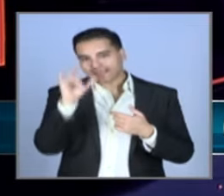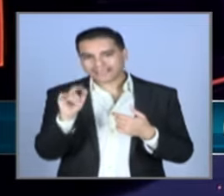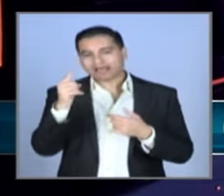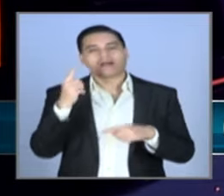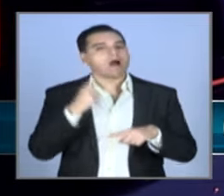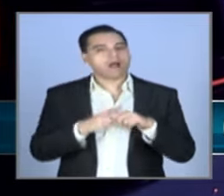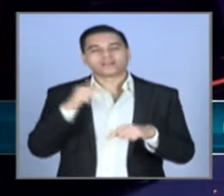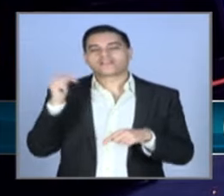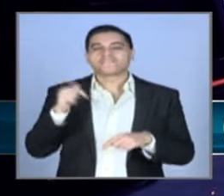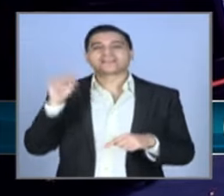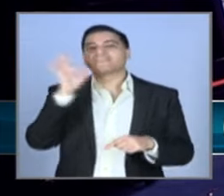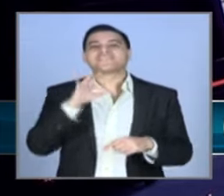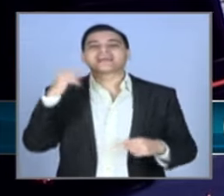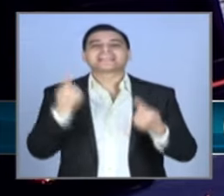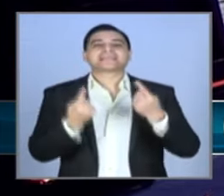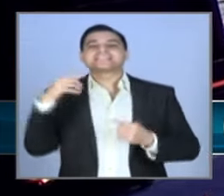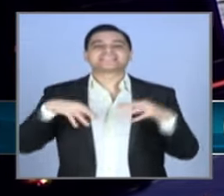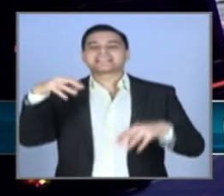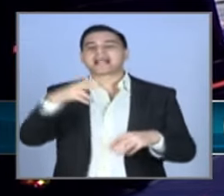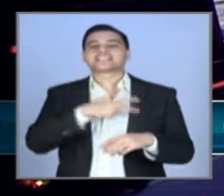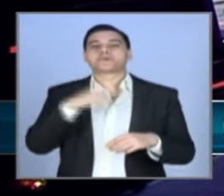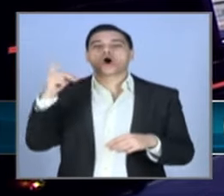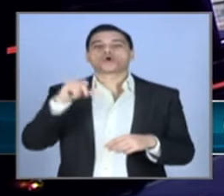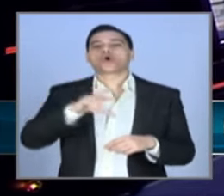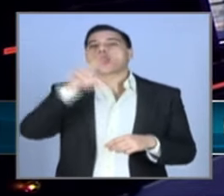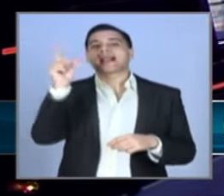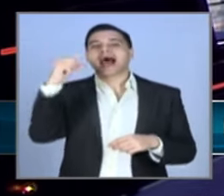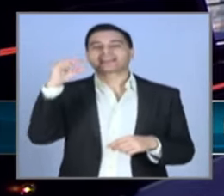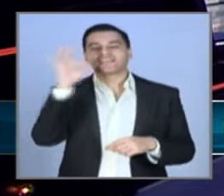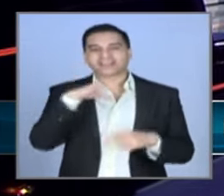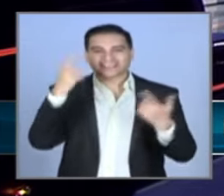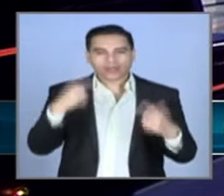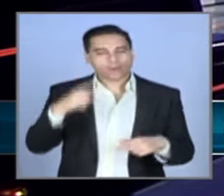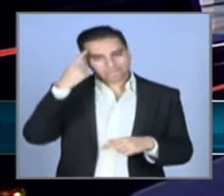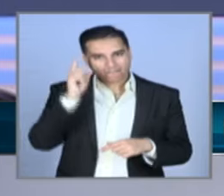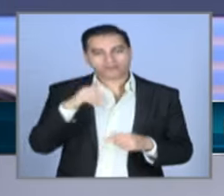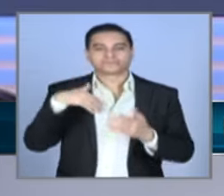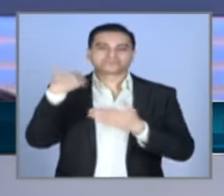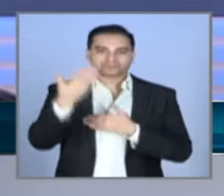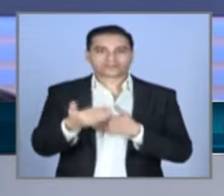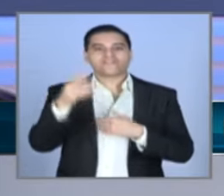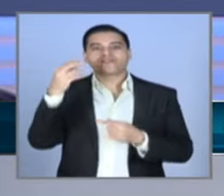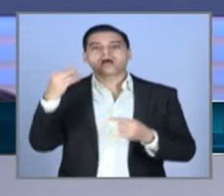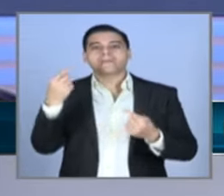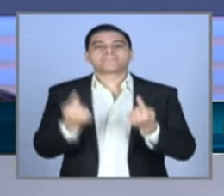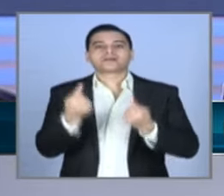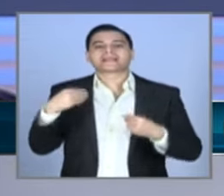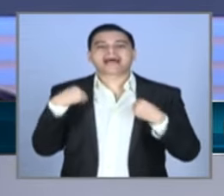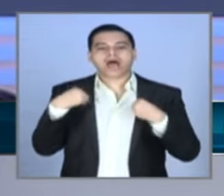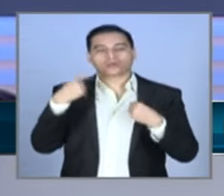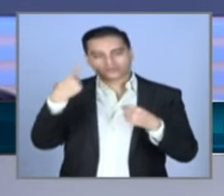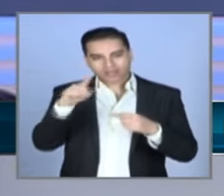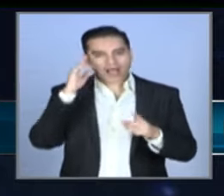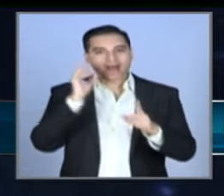اسكندنافية تتبع جزيرة لولاند؟ النرويج. غلط. مزرعة الحيوان هي رواية الكاتب بريطاني جورج أورويل.